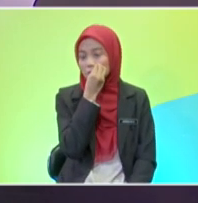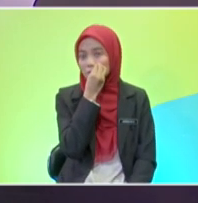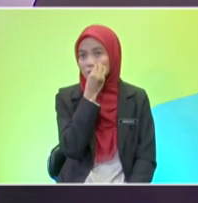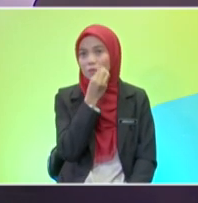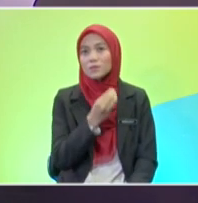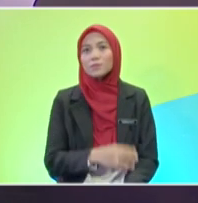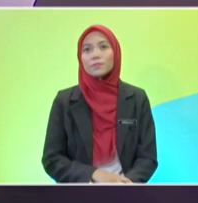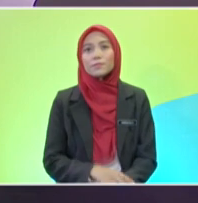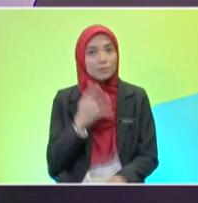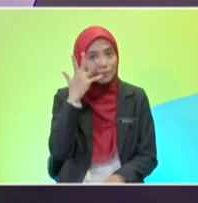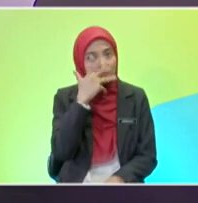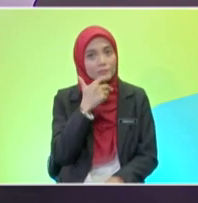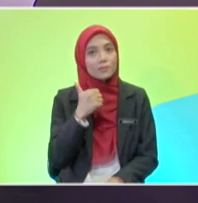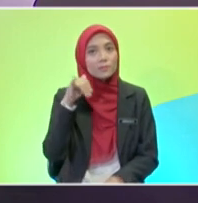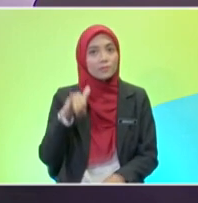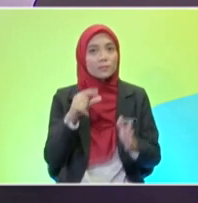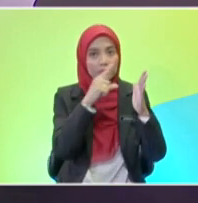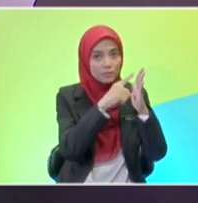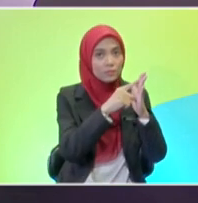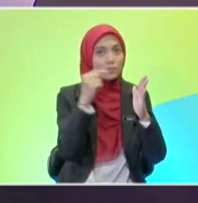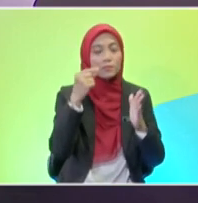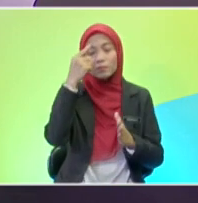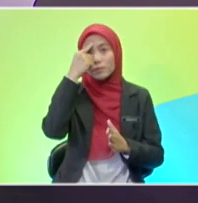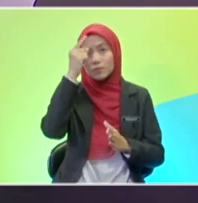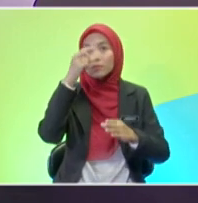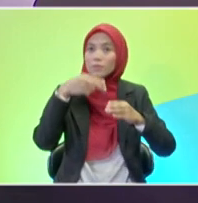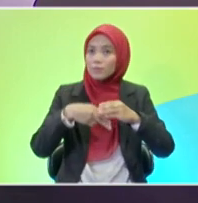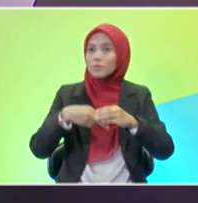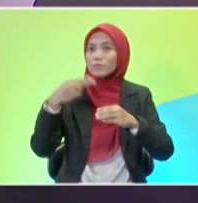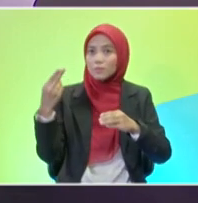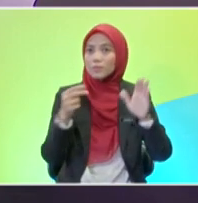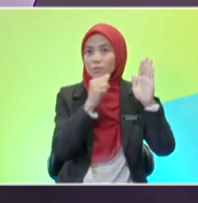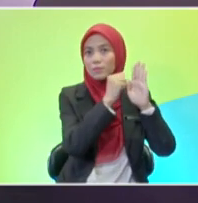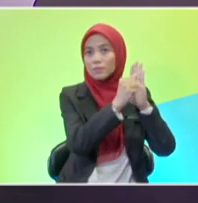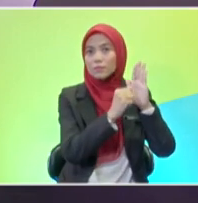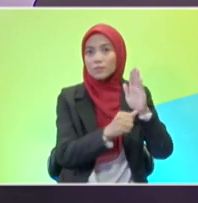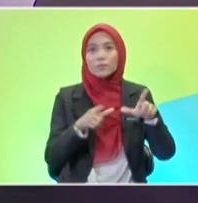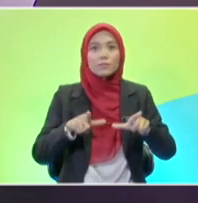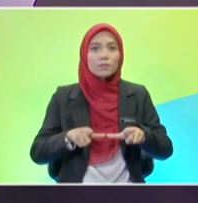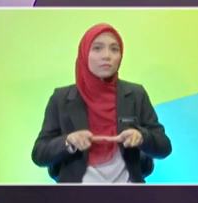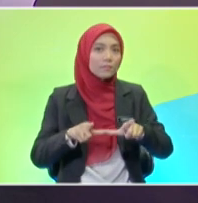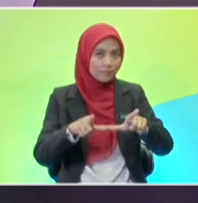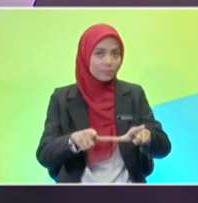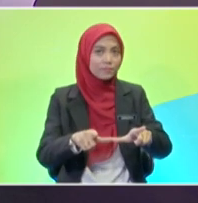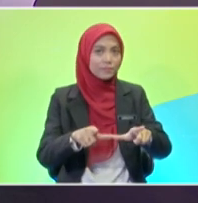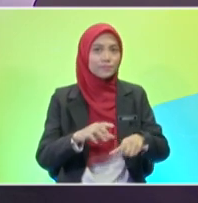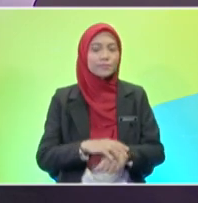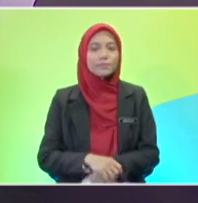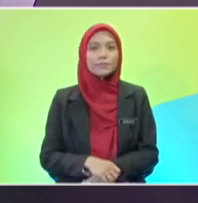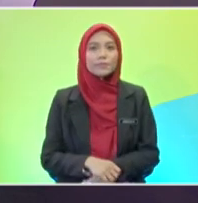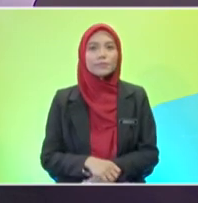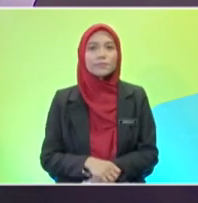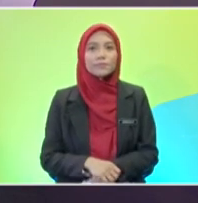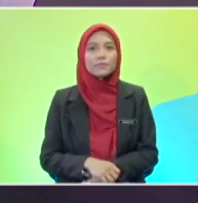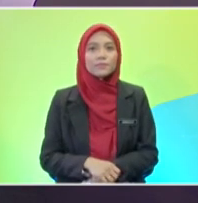motif kecantikan tuh yang dipilih untuk menghasilkan motif ukiran kayu mereka oke banyak lagi tanya Riau tuh